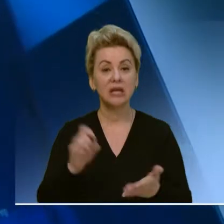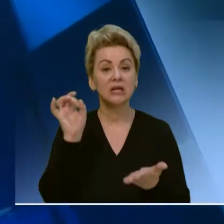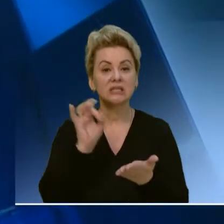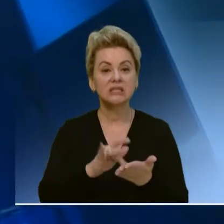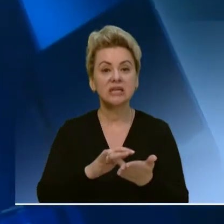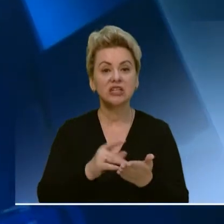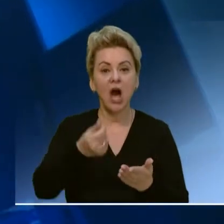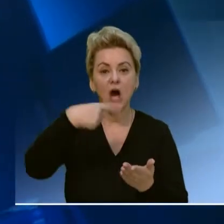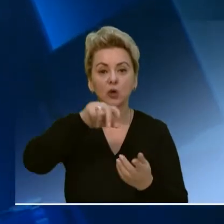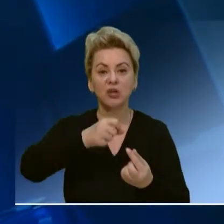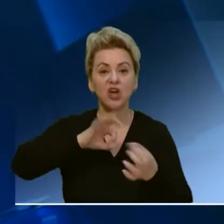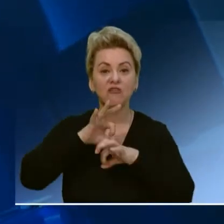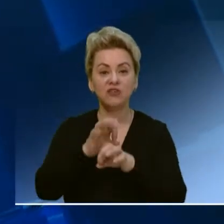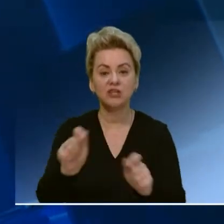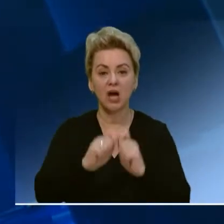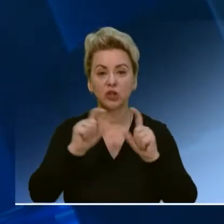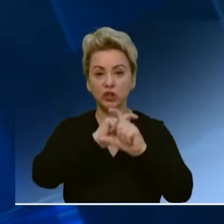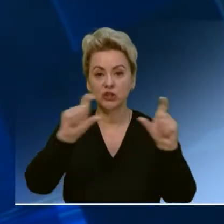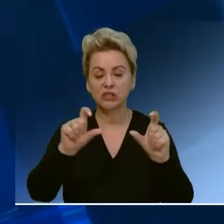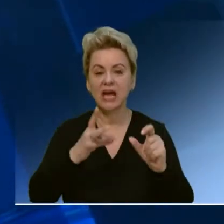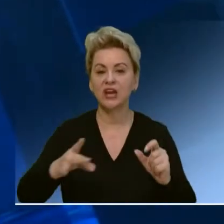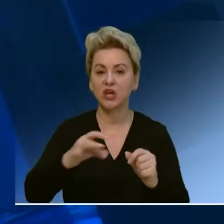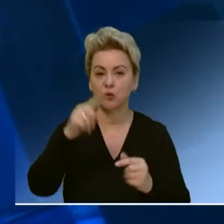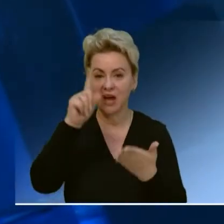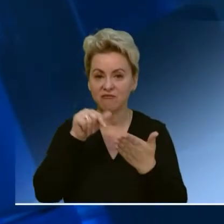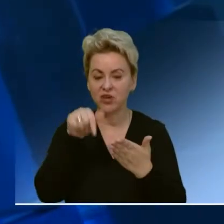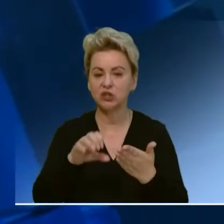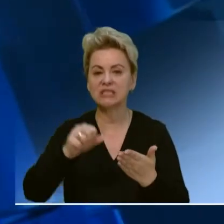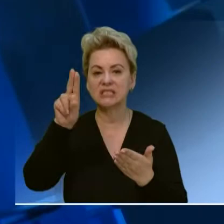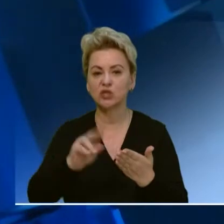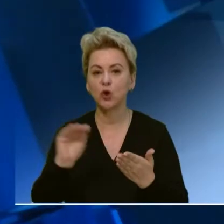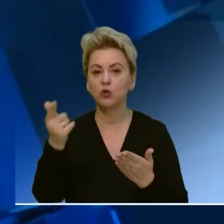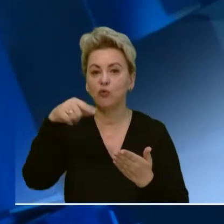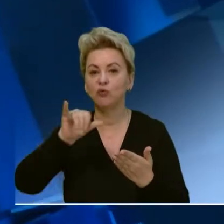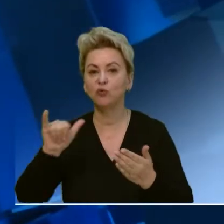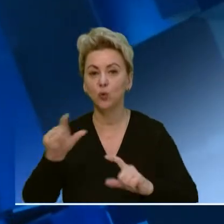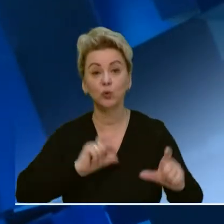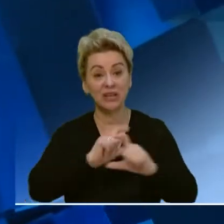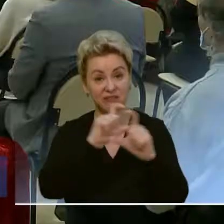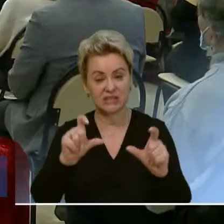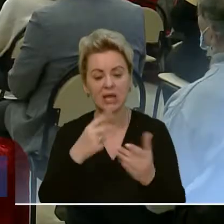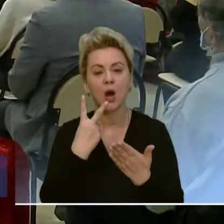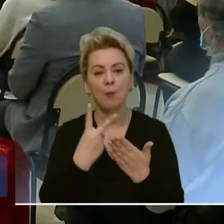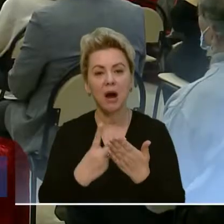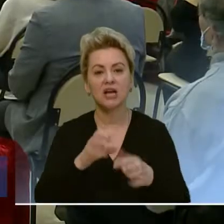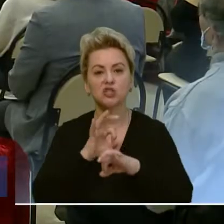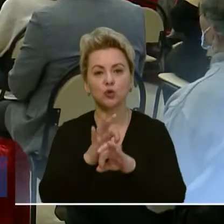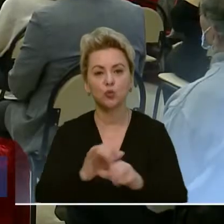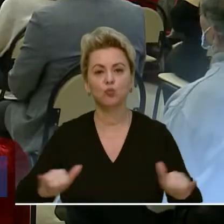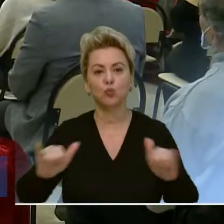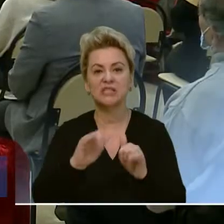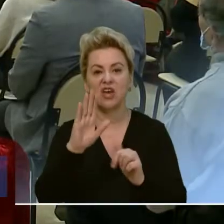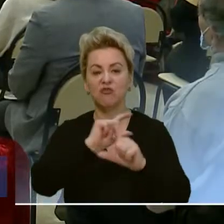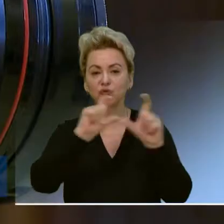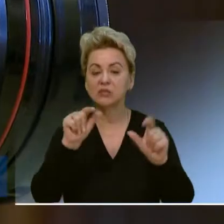Центр арминоведения открыт при Институте регионоведения и социологии Южного федерального университета. Презентация прошла в музее